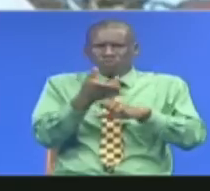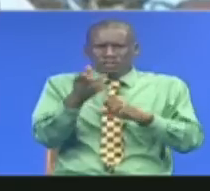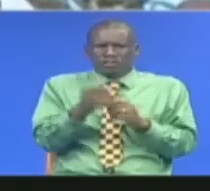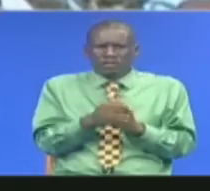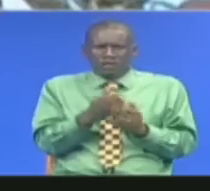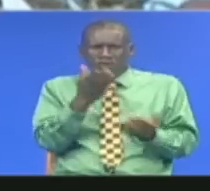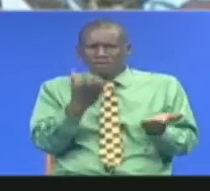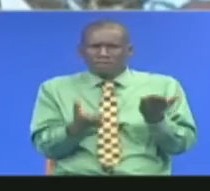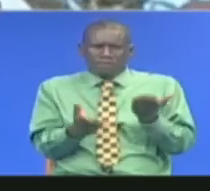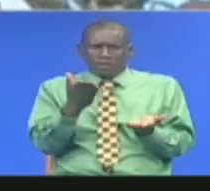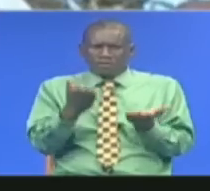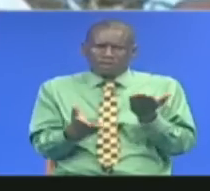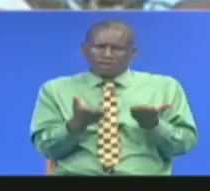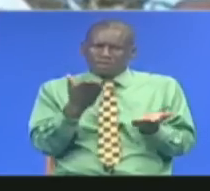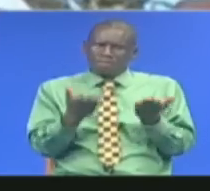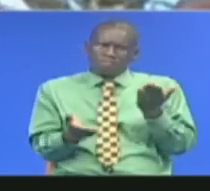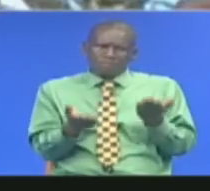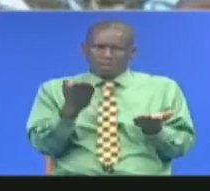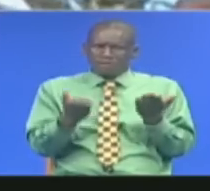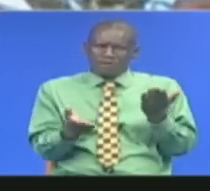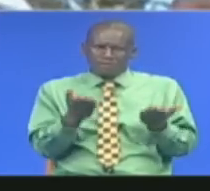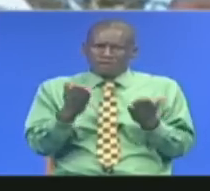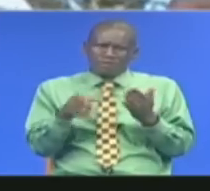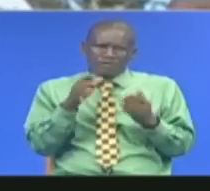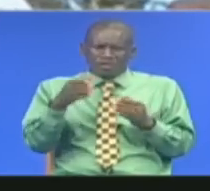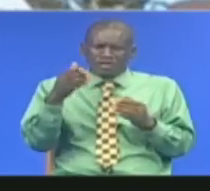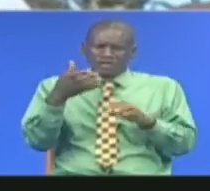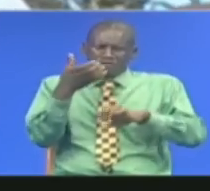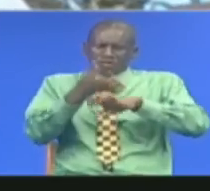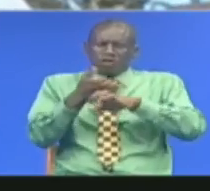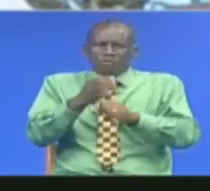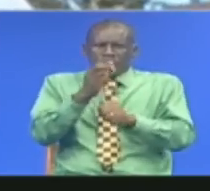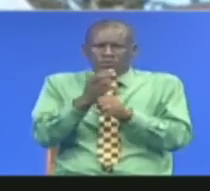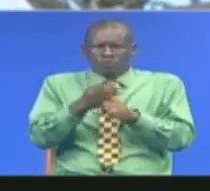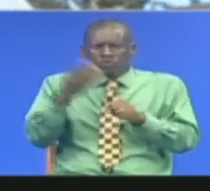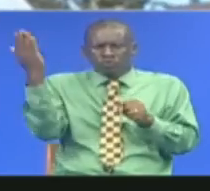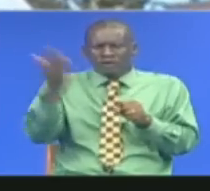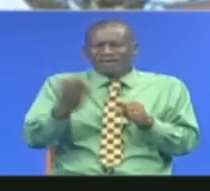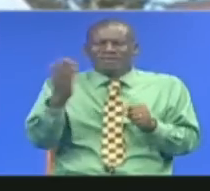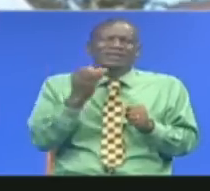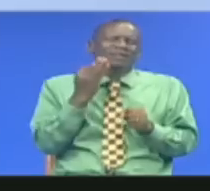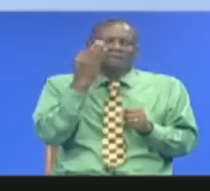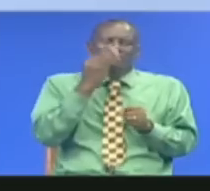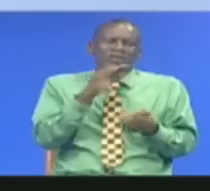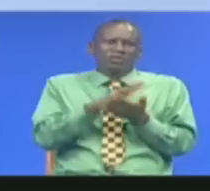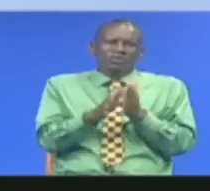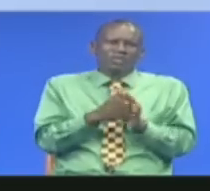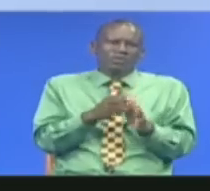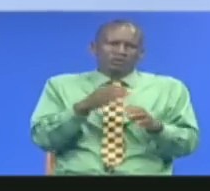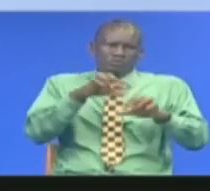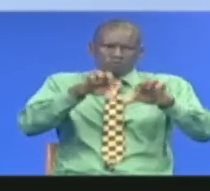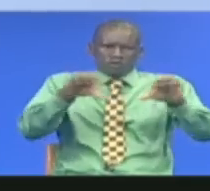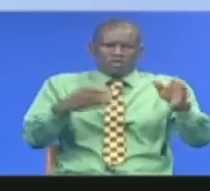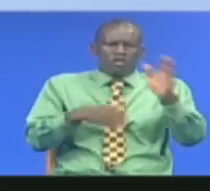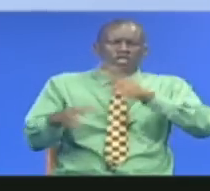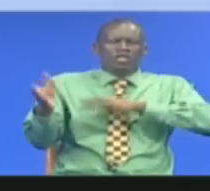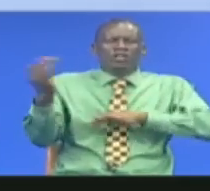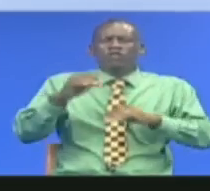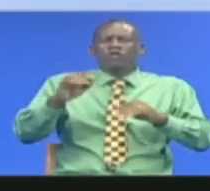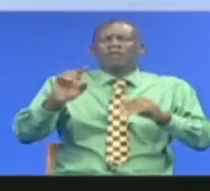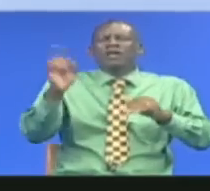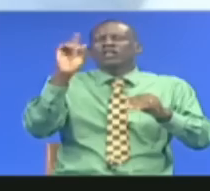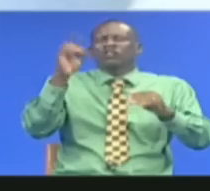Labda ilikuwa inatumika kukata misisi ama kukata nyama ambayo haina mifupa. The former University of Nairobi